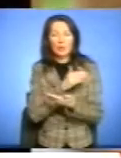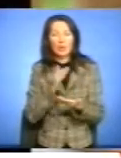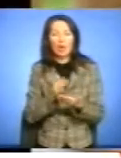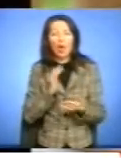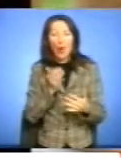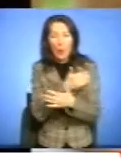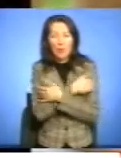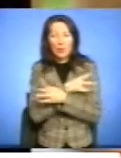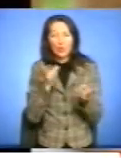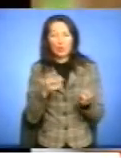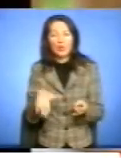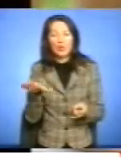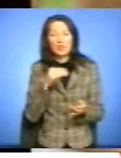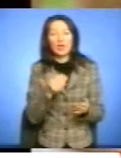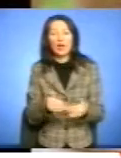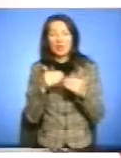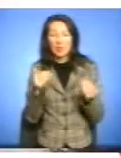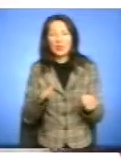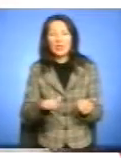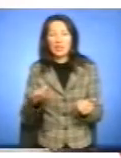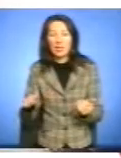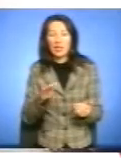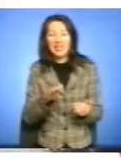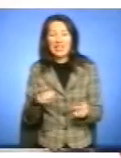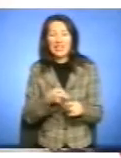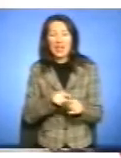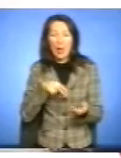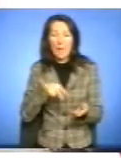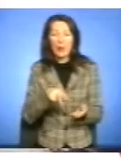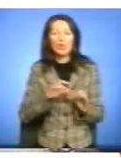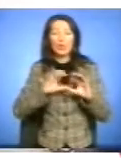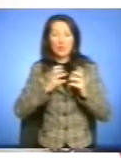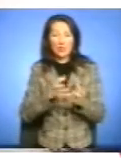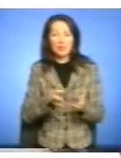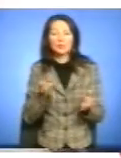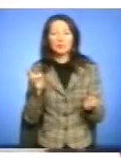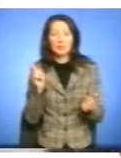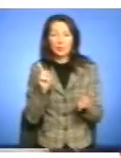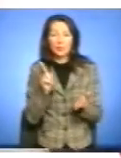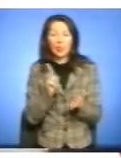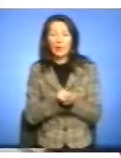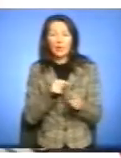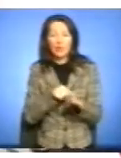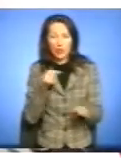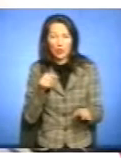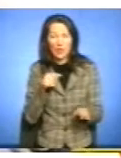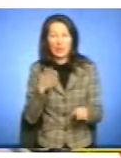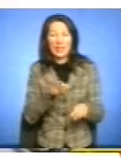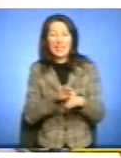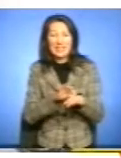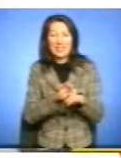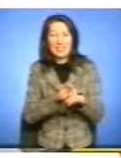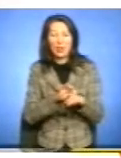потребують усі, а найбільше – діти. Дитина, яка приходить в світ, вона повинна от відчувати. Так? Для неї, по-перше, тіло для неї